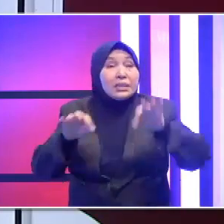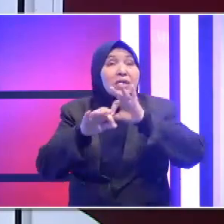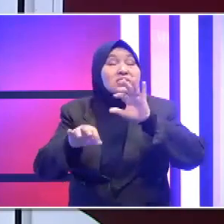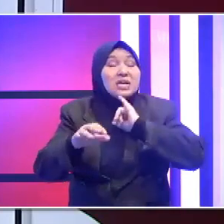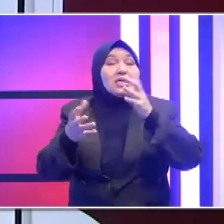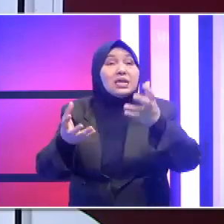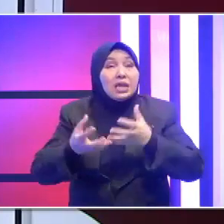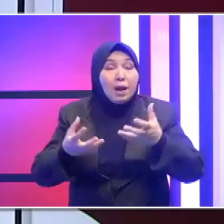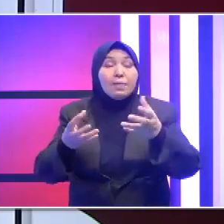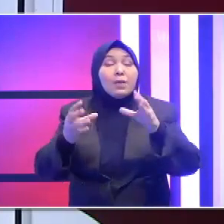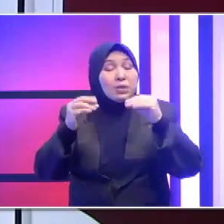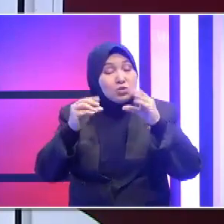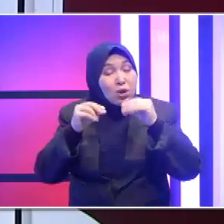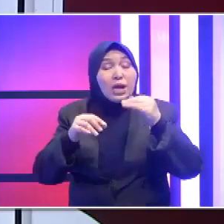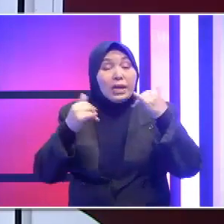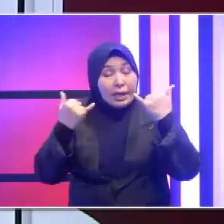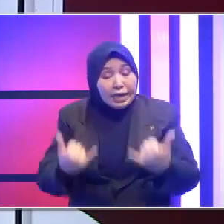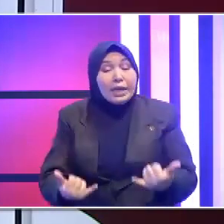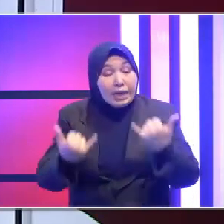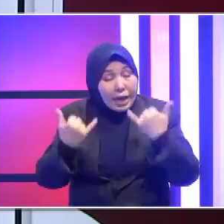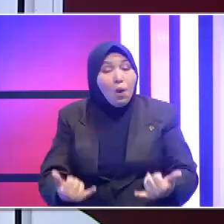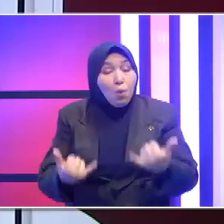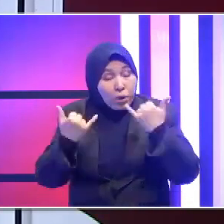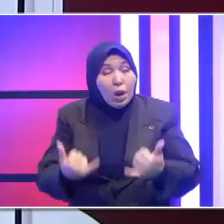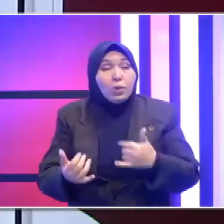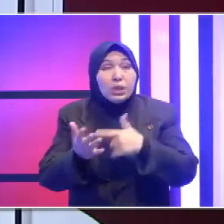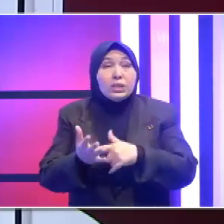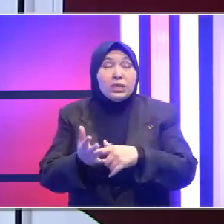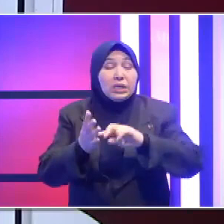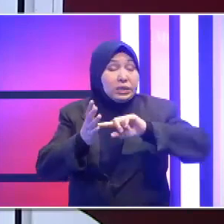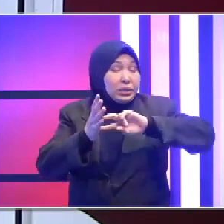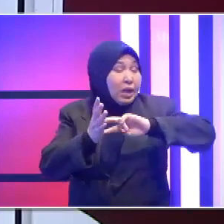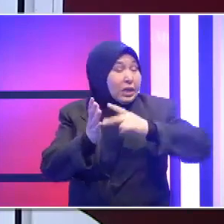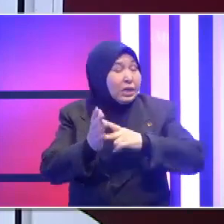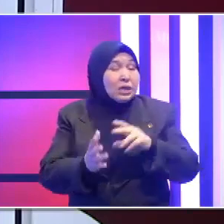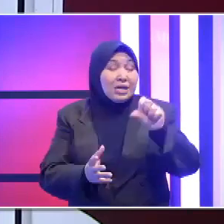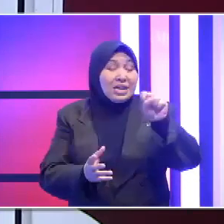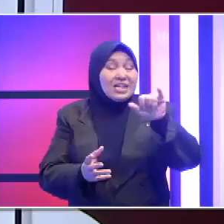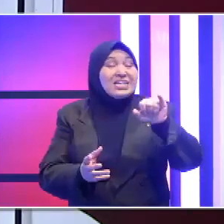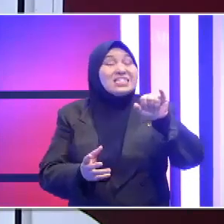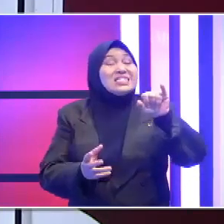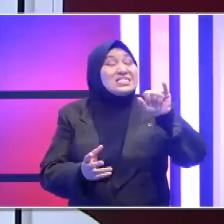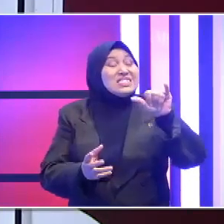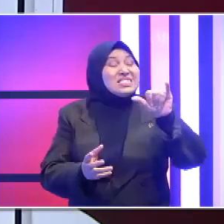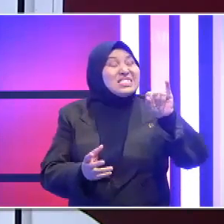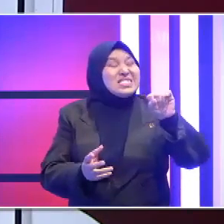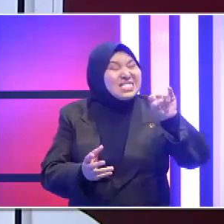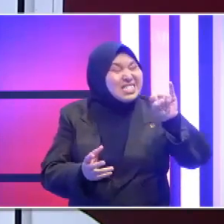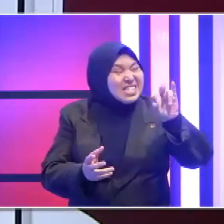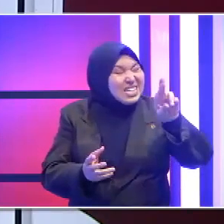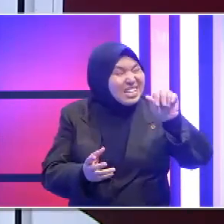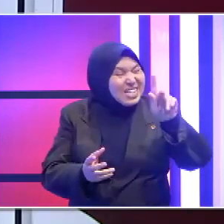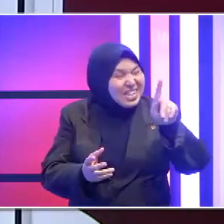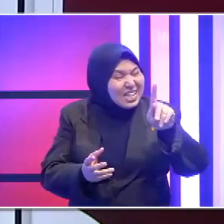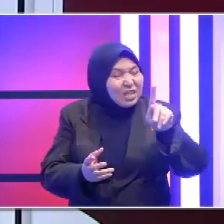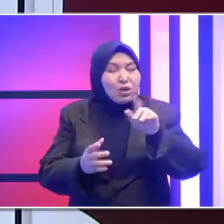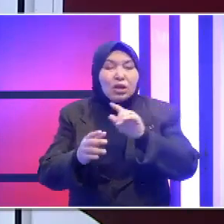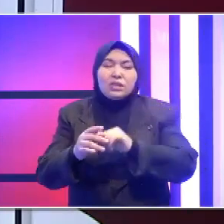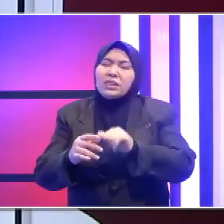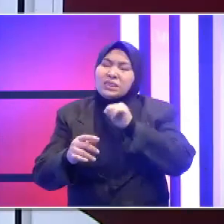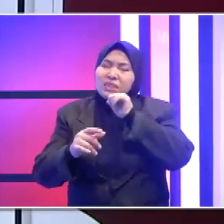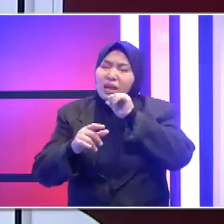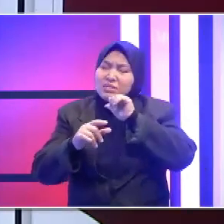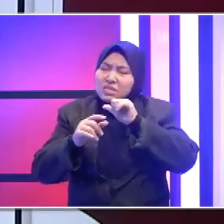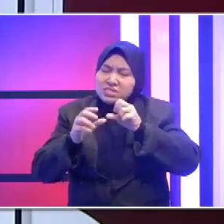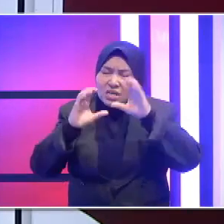yang ingin bermusyawarah pada waktu ini ini adalah sumber Syirik yang kita terjaga Ayo kalau tidak secara jelas secara tidak